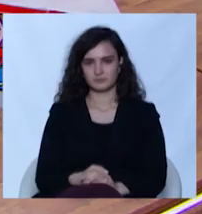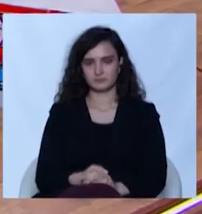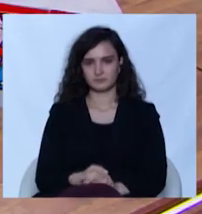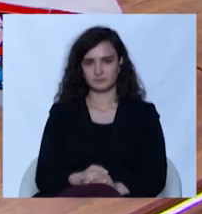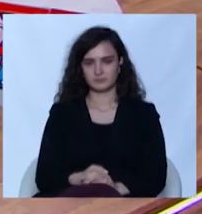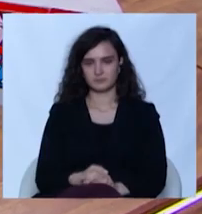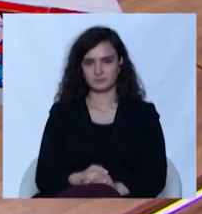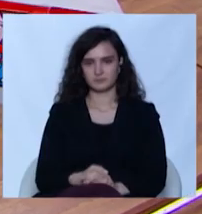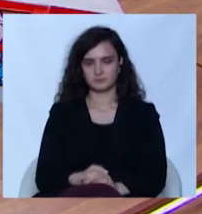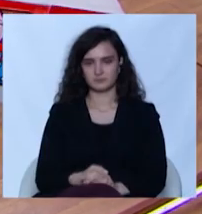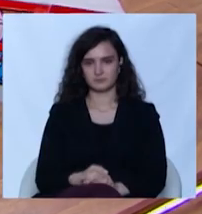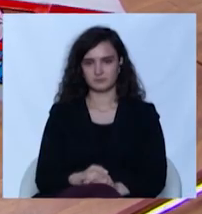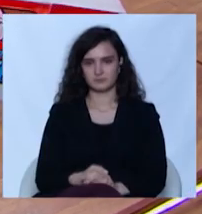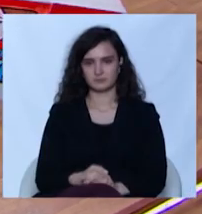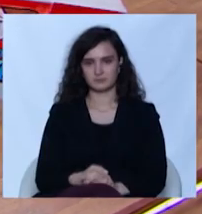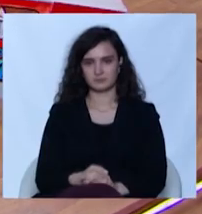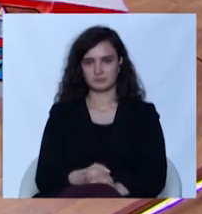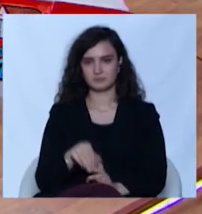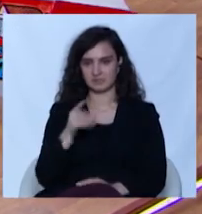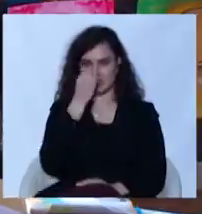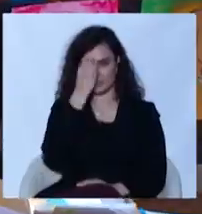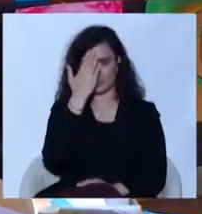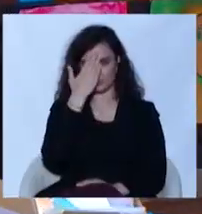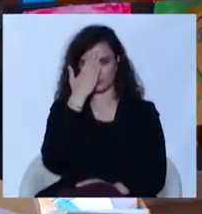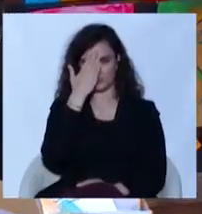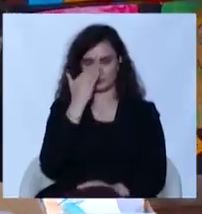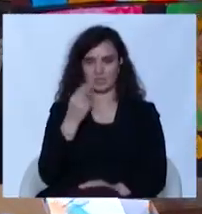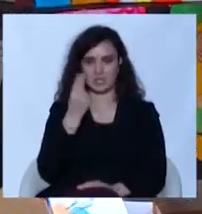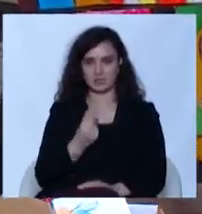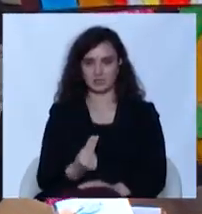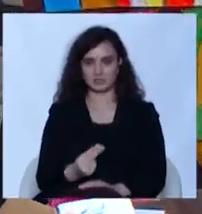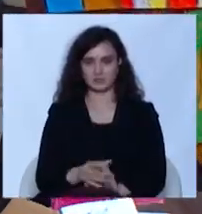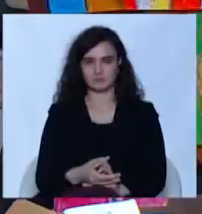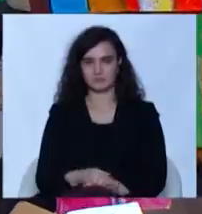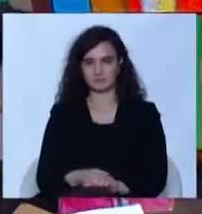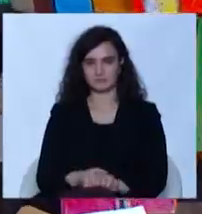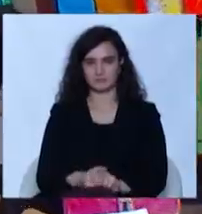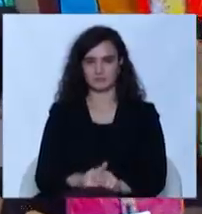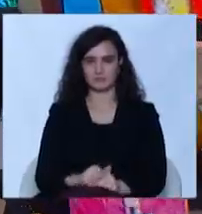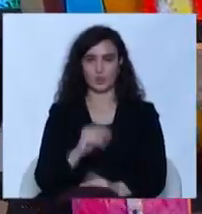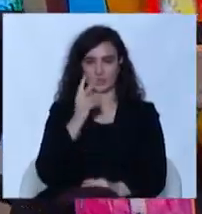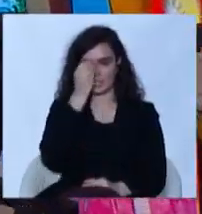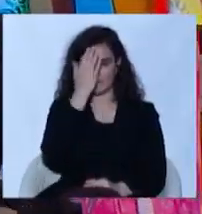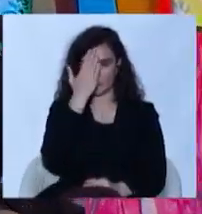ეს არის იაპონური პორტრეტი, ორი იაპონელი